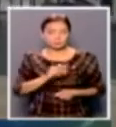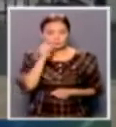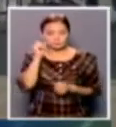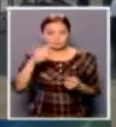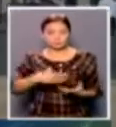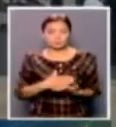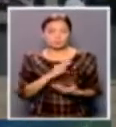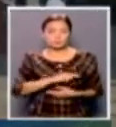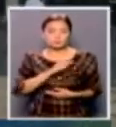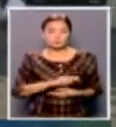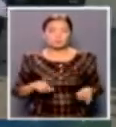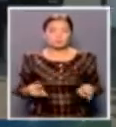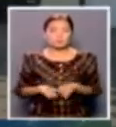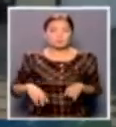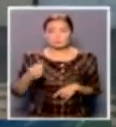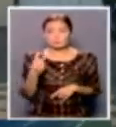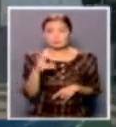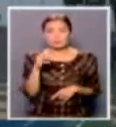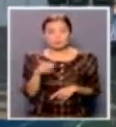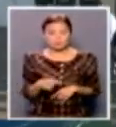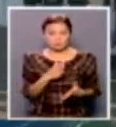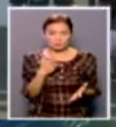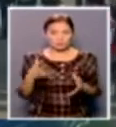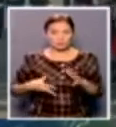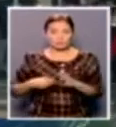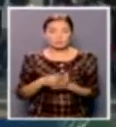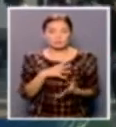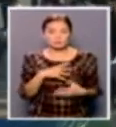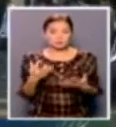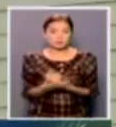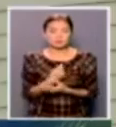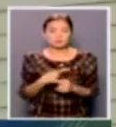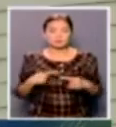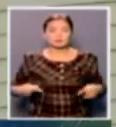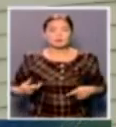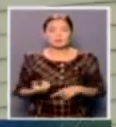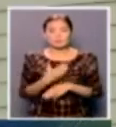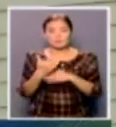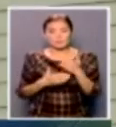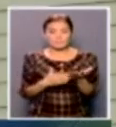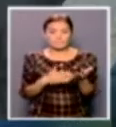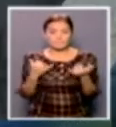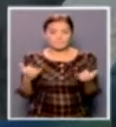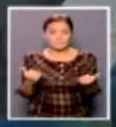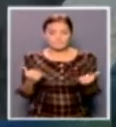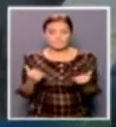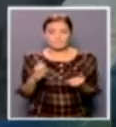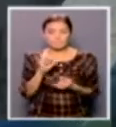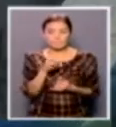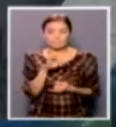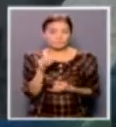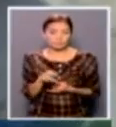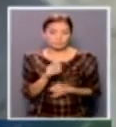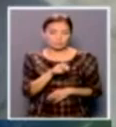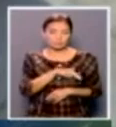мужчины. Он трудится в этой отрасли уже 12 лет. За это время было достигнуто немало успехов. На сегодняшний день Сабит –